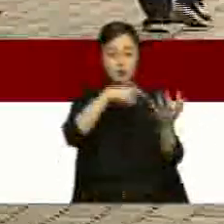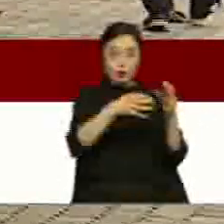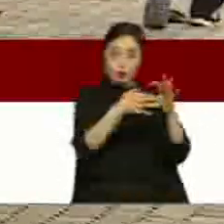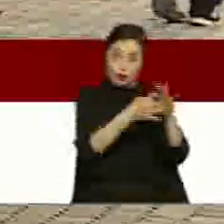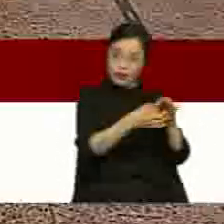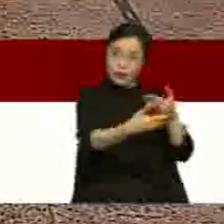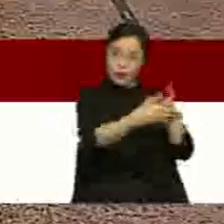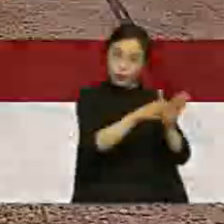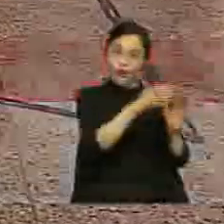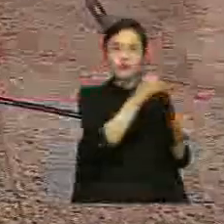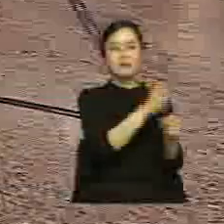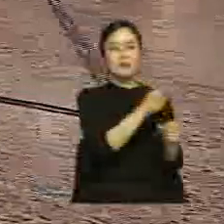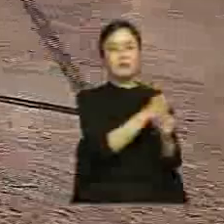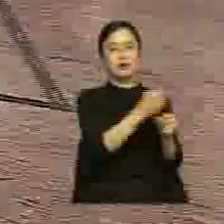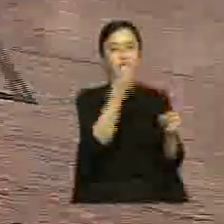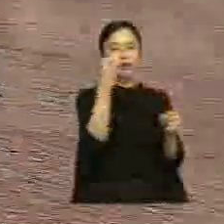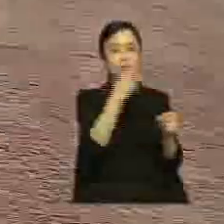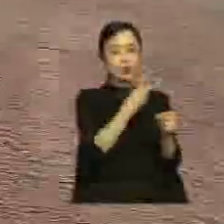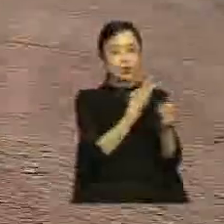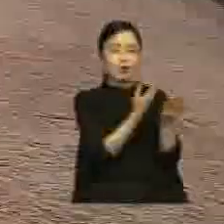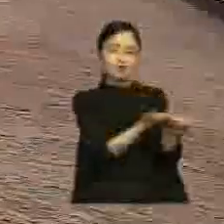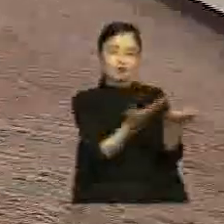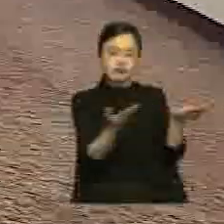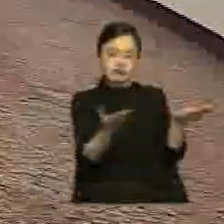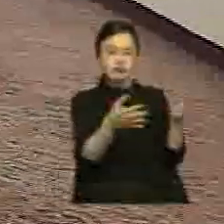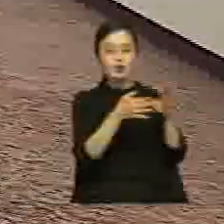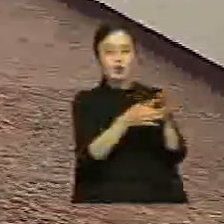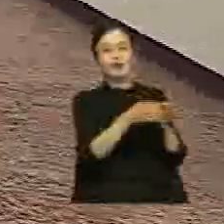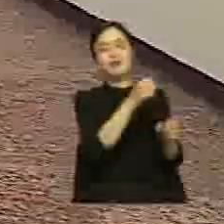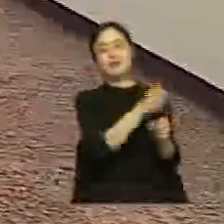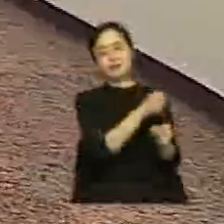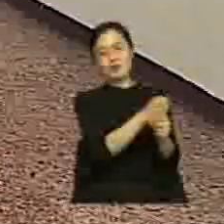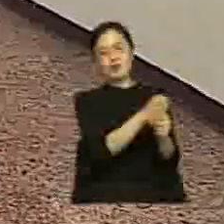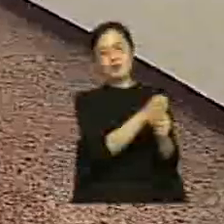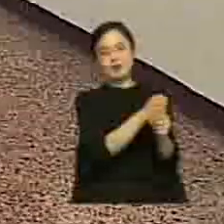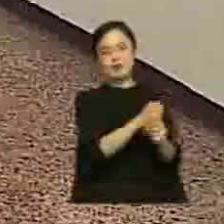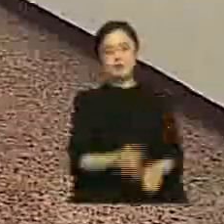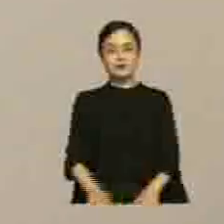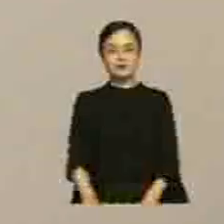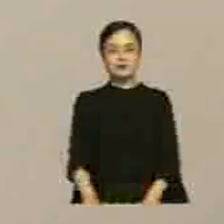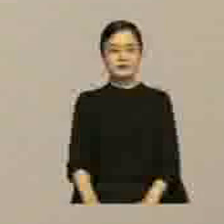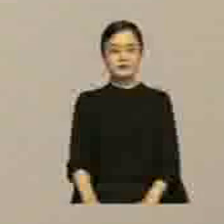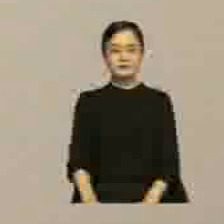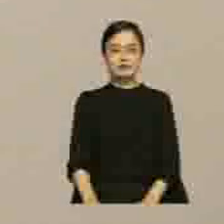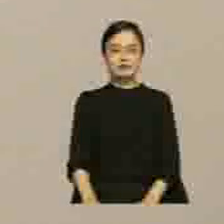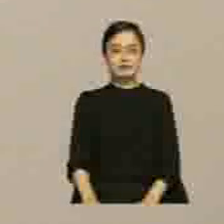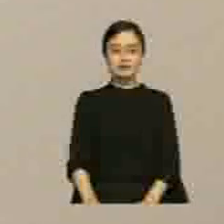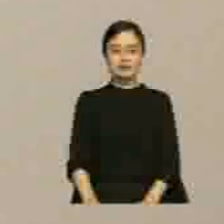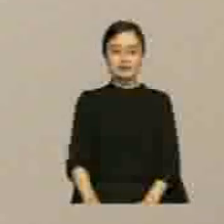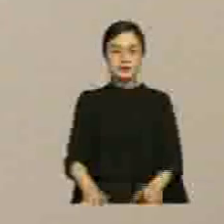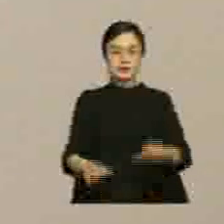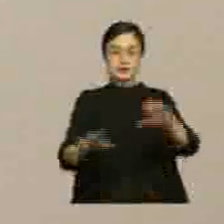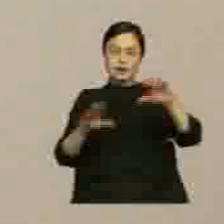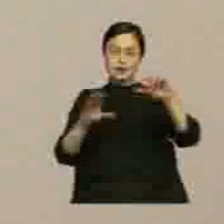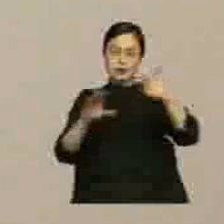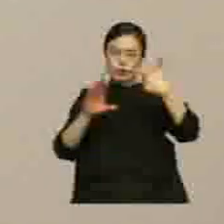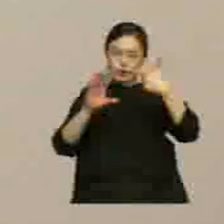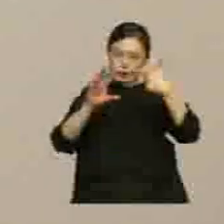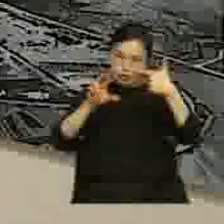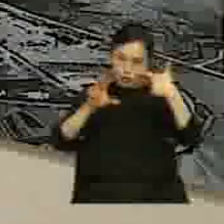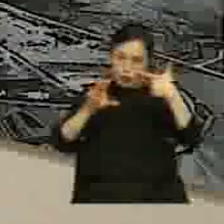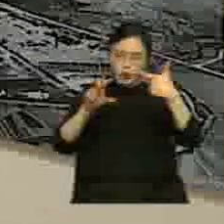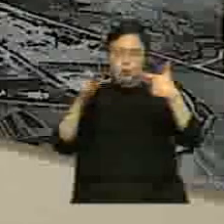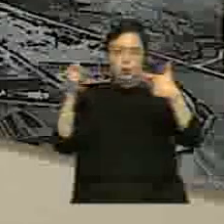위해서입니다. 또 세계 속의 용산, 역동적인 용산이란 주제로 한국 전쟁과 미군 주둔, 다문화 도시의 탄생